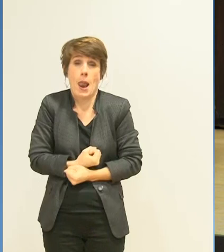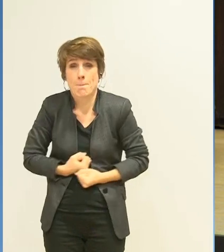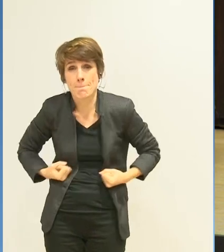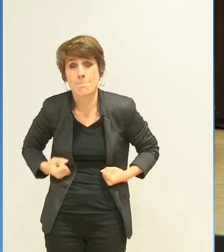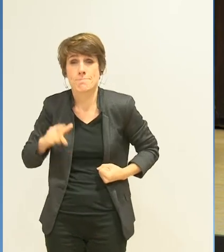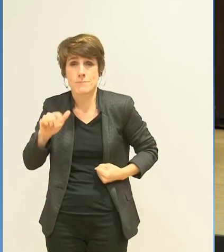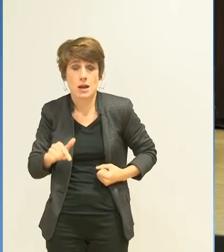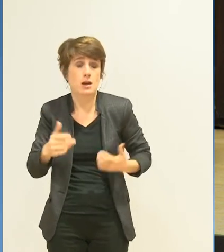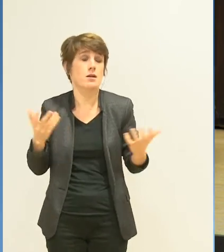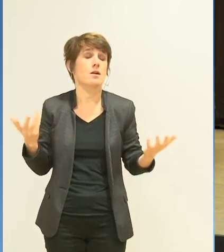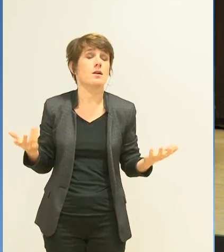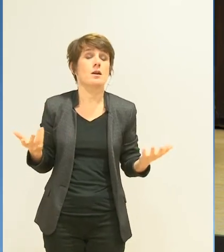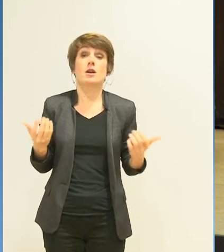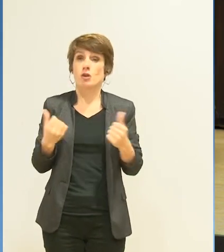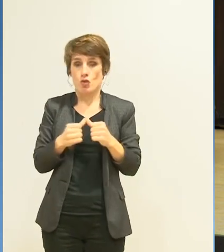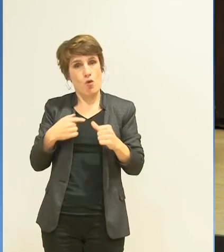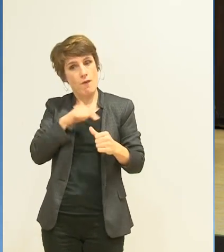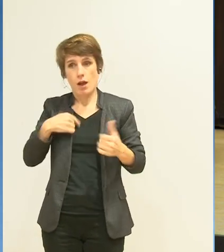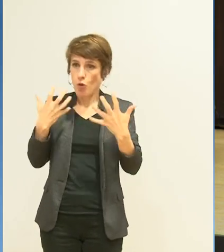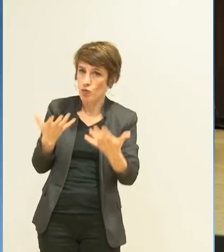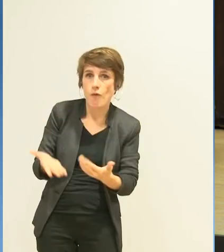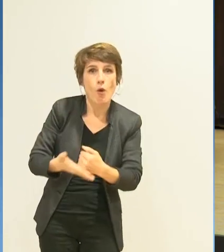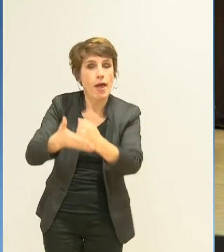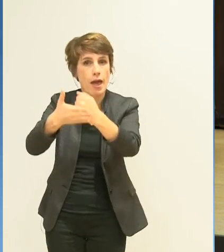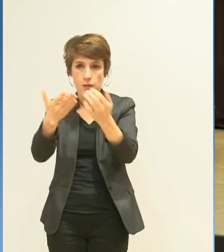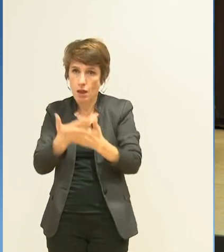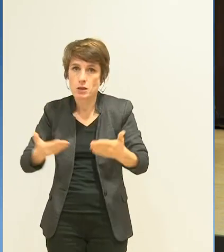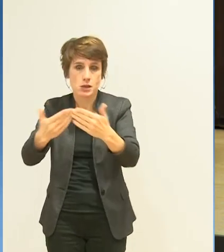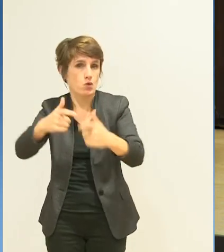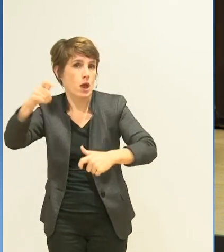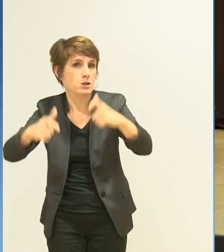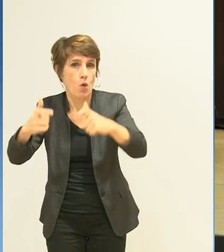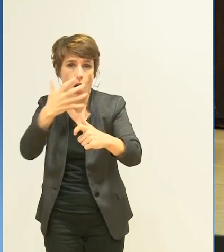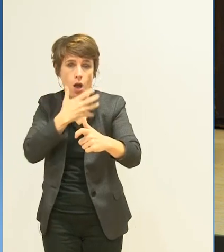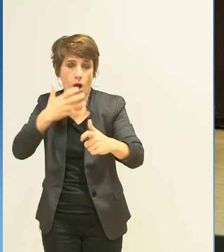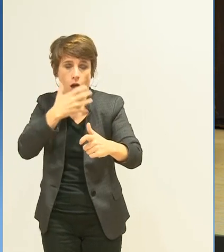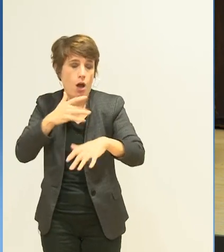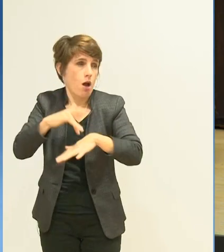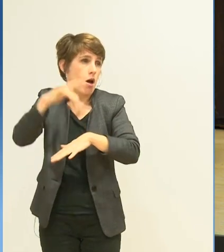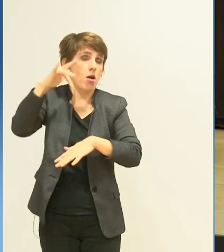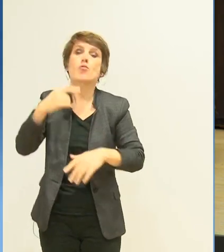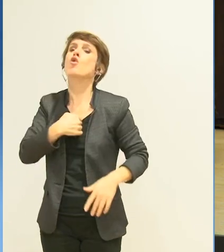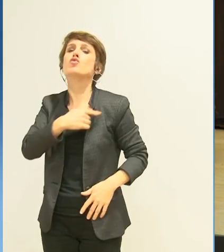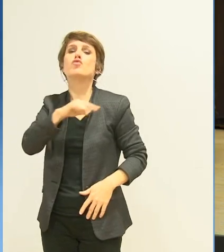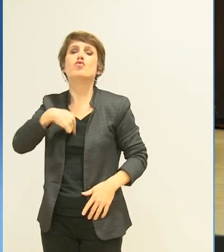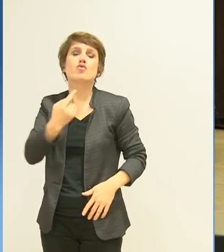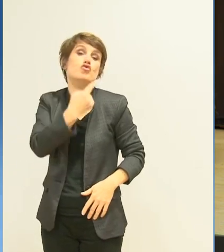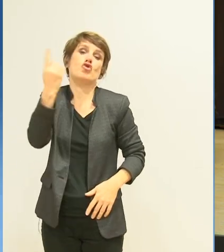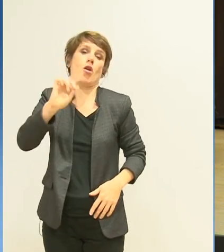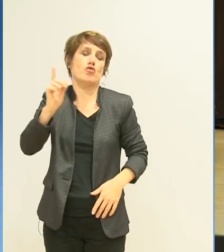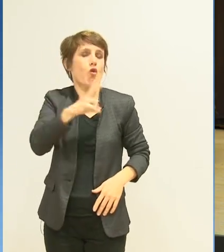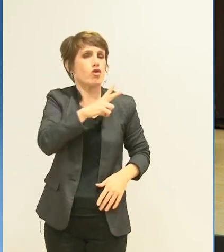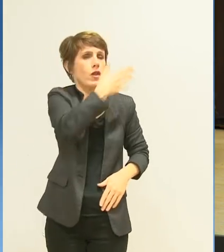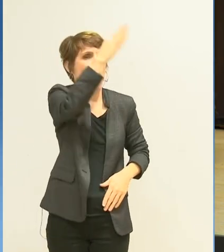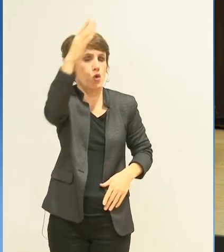aider à et tenter de remédier à cette situation critique on sera pas les seuls la ville de grenoble propose d'utiliser le à